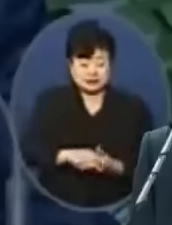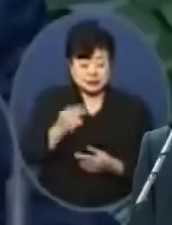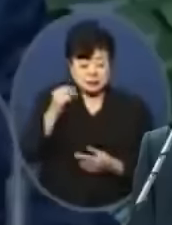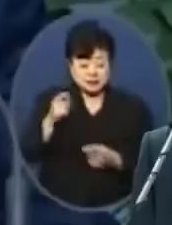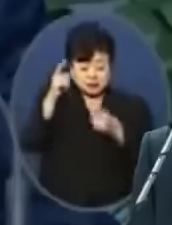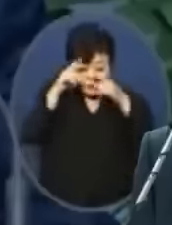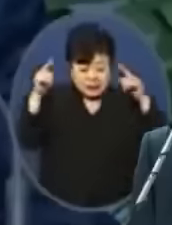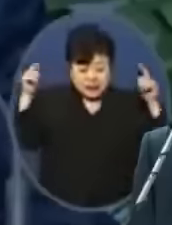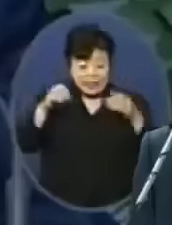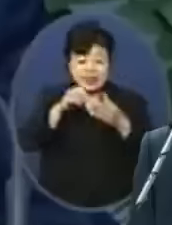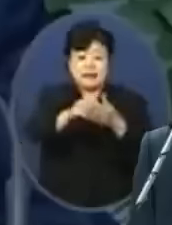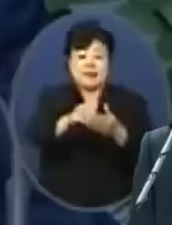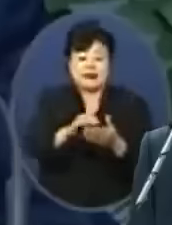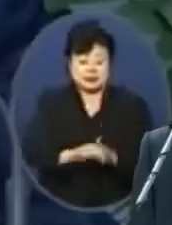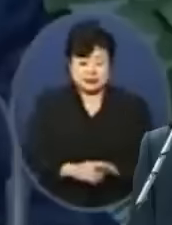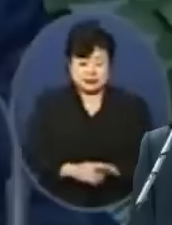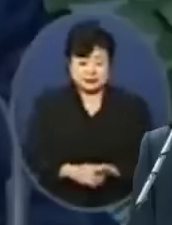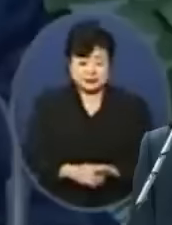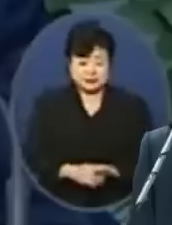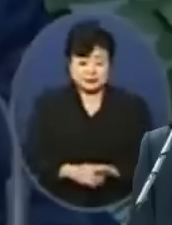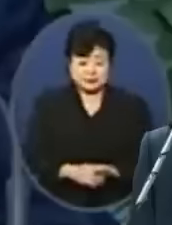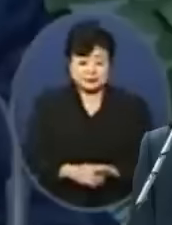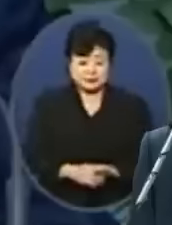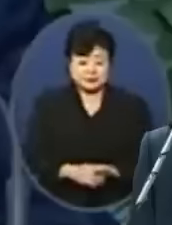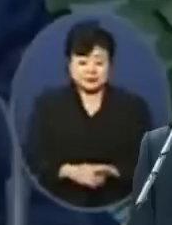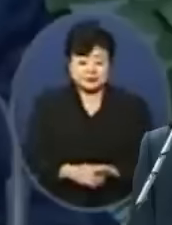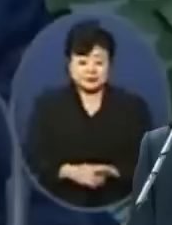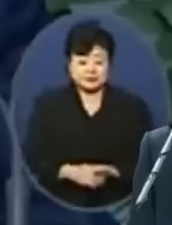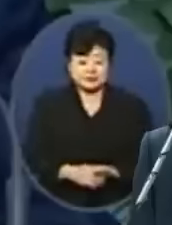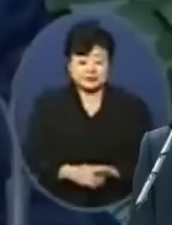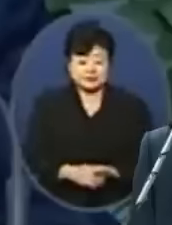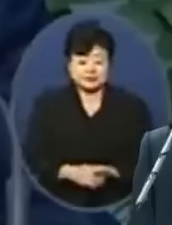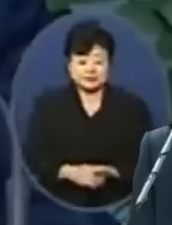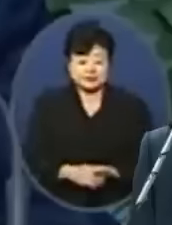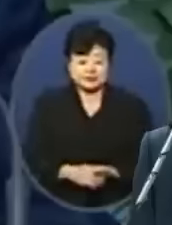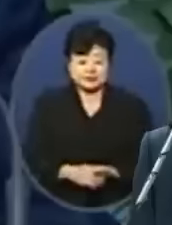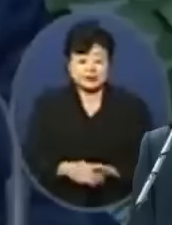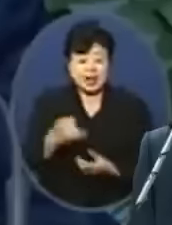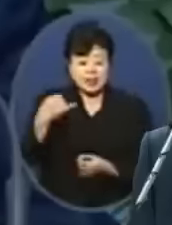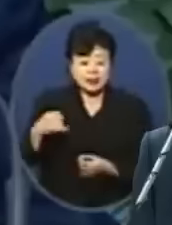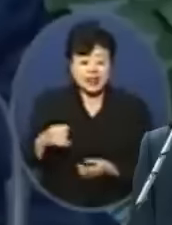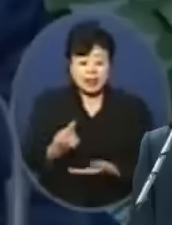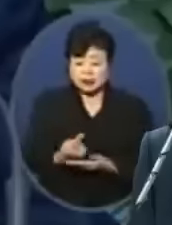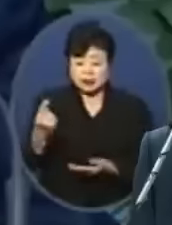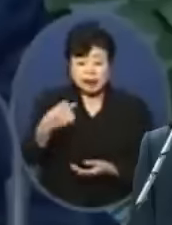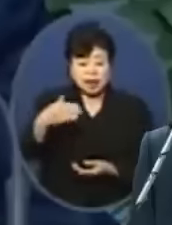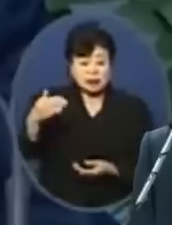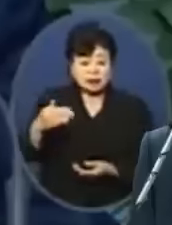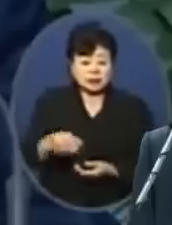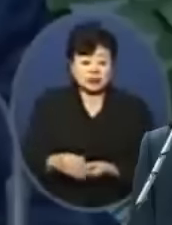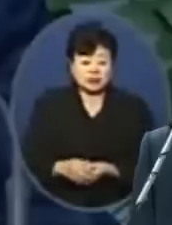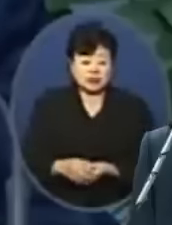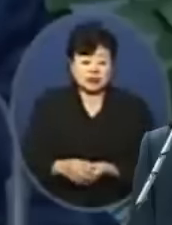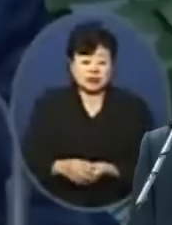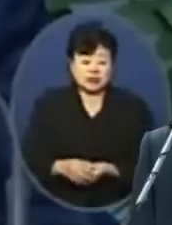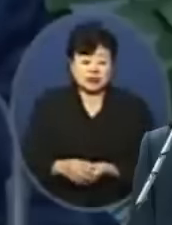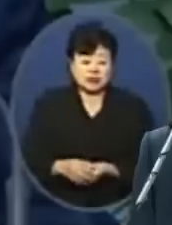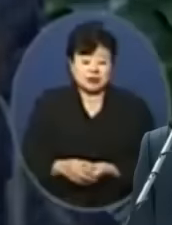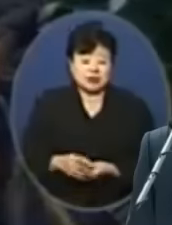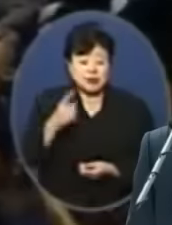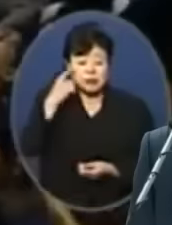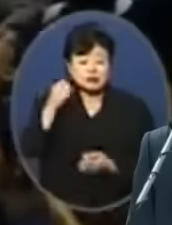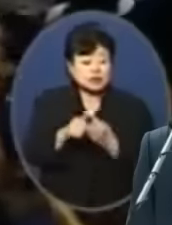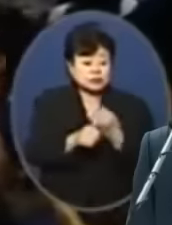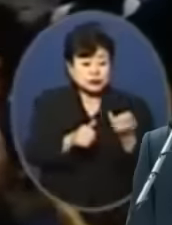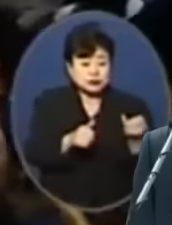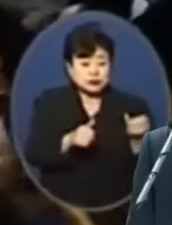미국 대학에 입학했던 것입니다. 그러니 딸이 떠나고 난 다음 얼마 있지 아니하자 그